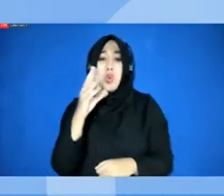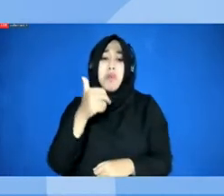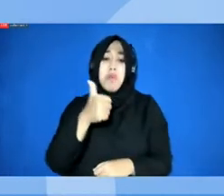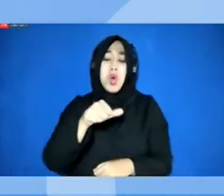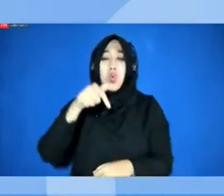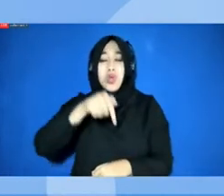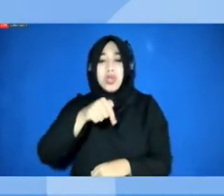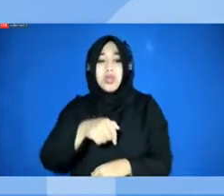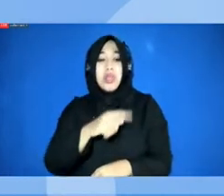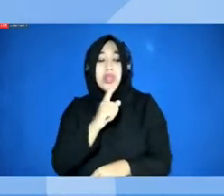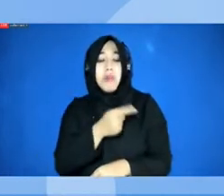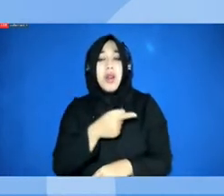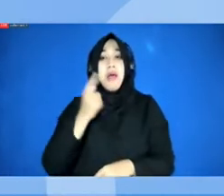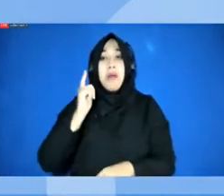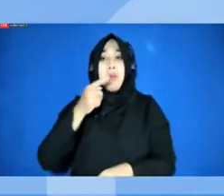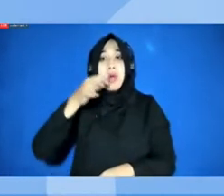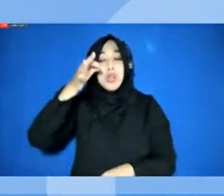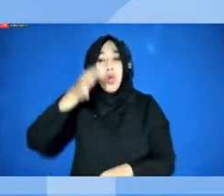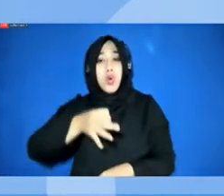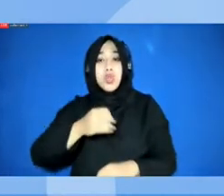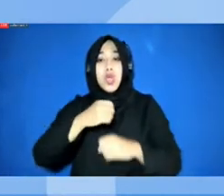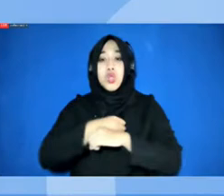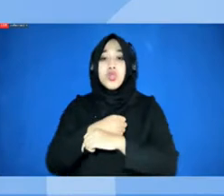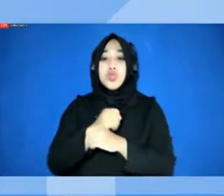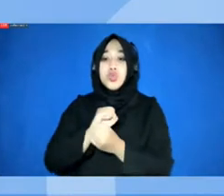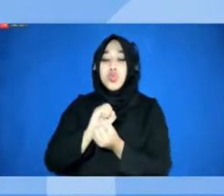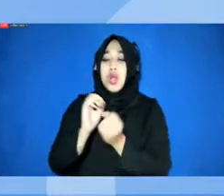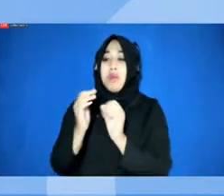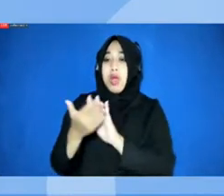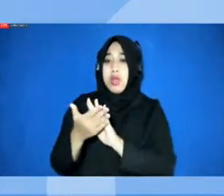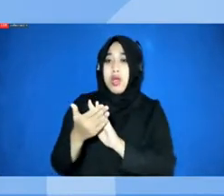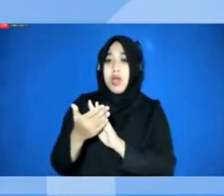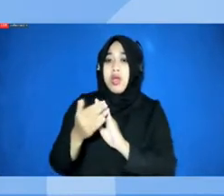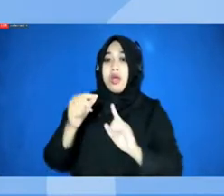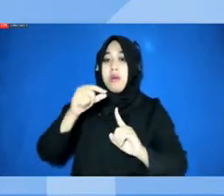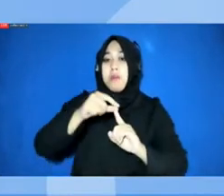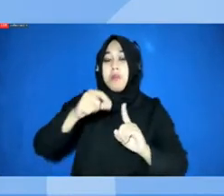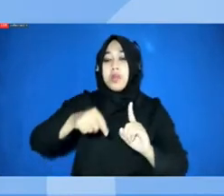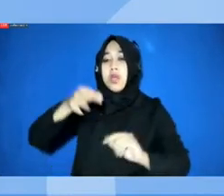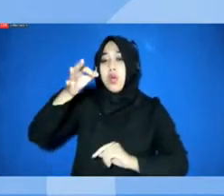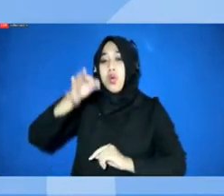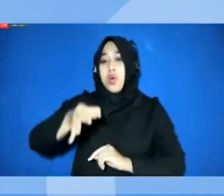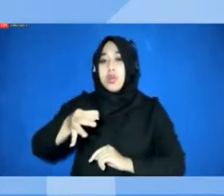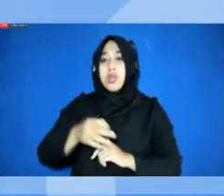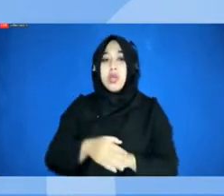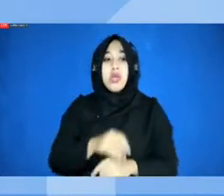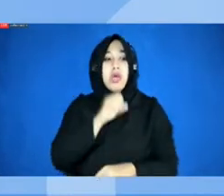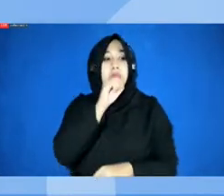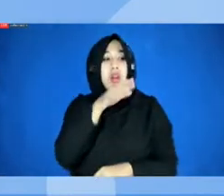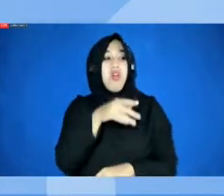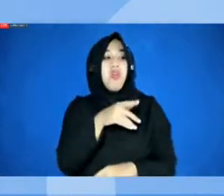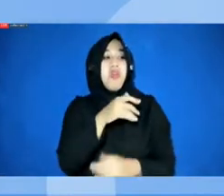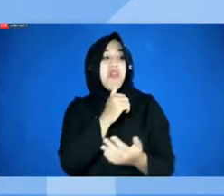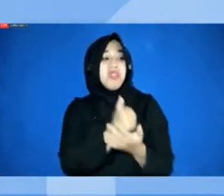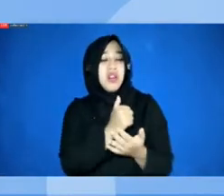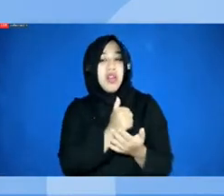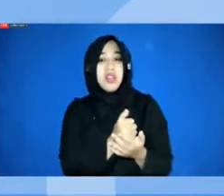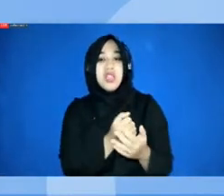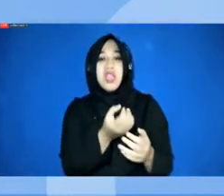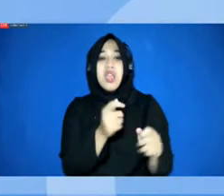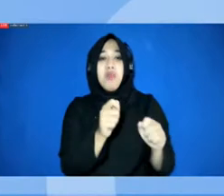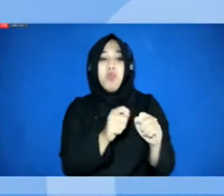tiba-tiba pemerintah kota Surabaya dan Pemprov gitu ya, itu justru dibilang Pemprov yang mengecilkan angkanya